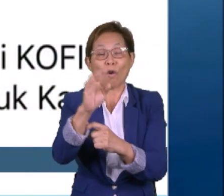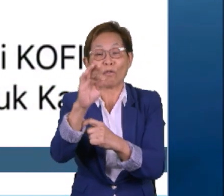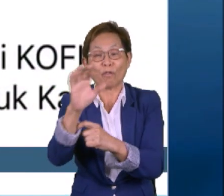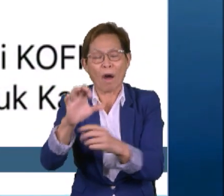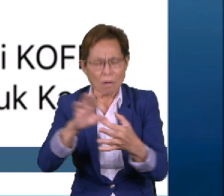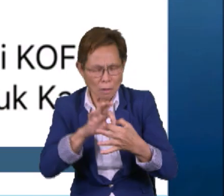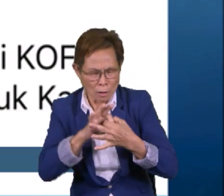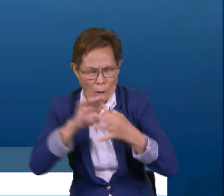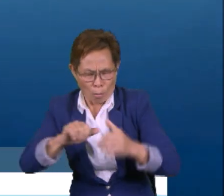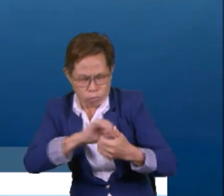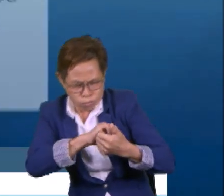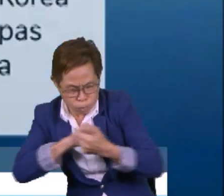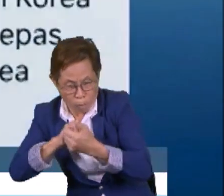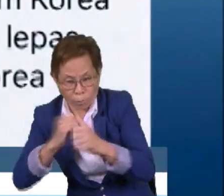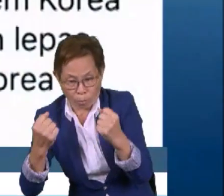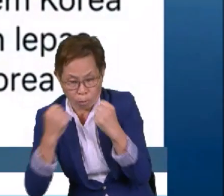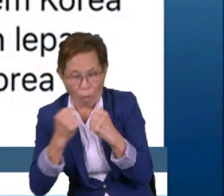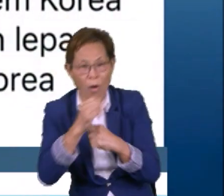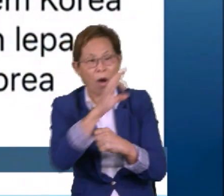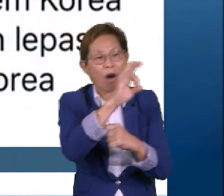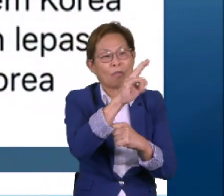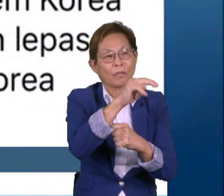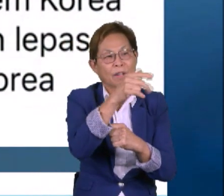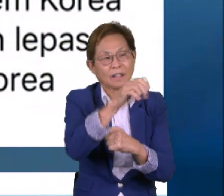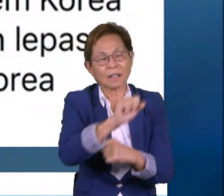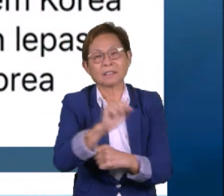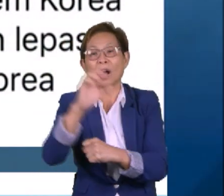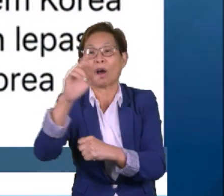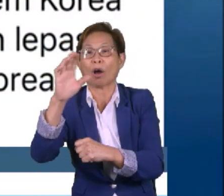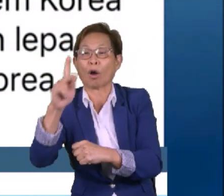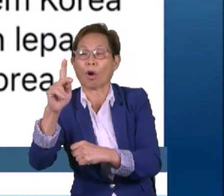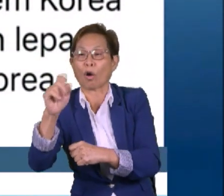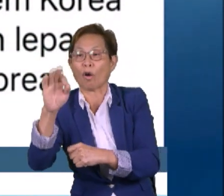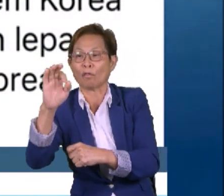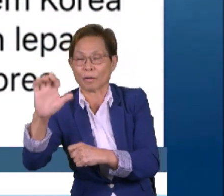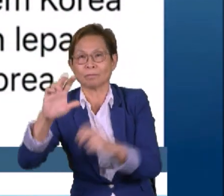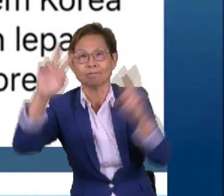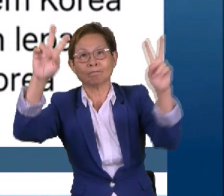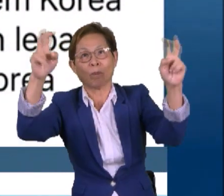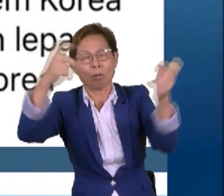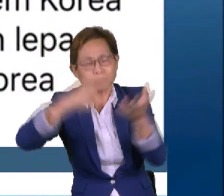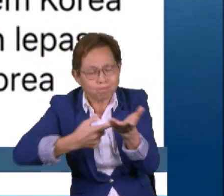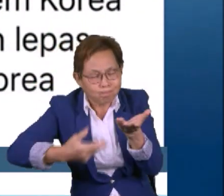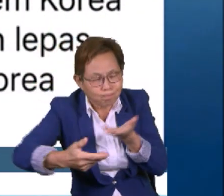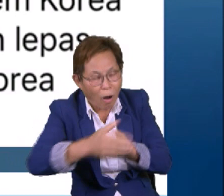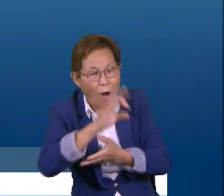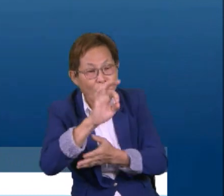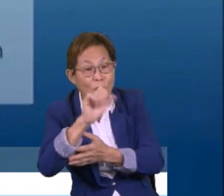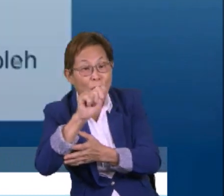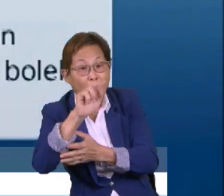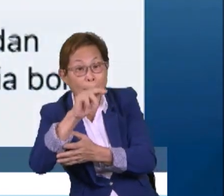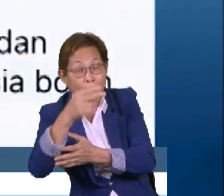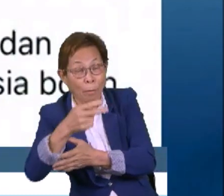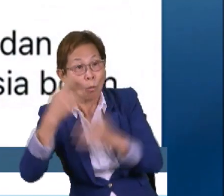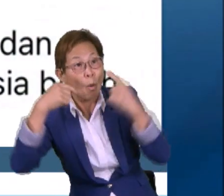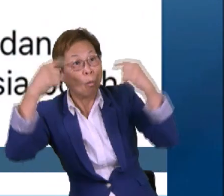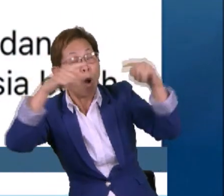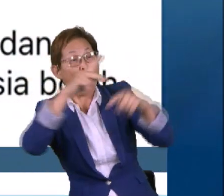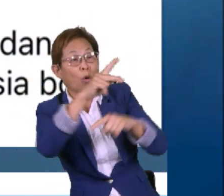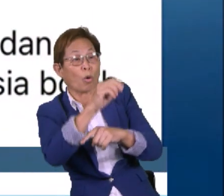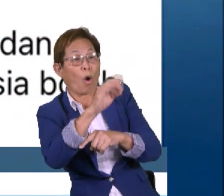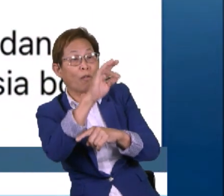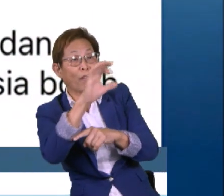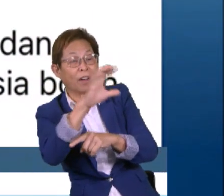disepakati dan diperkokoh antara vinas dan covic menjadi topik perbincangan menurut Fahmi pencapaian luar biasa